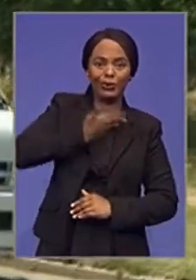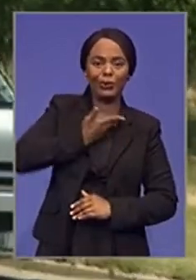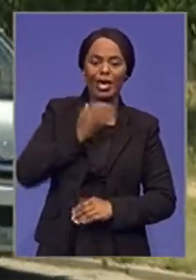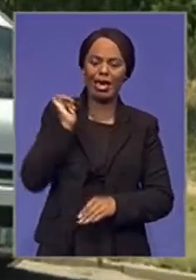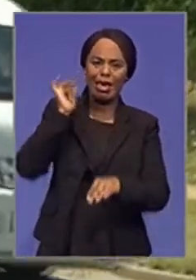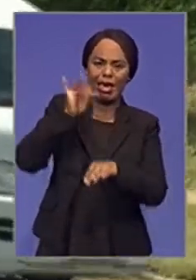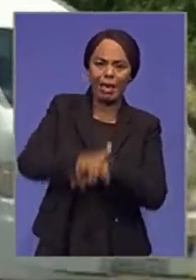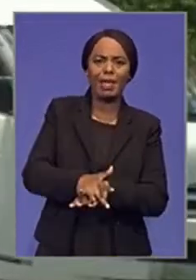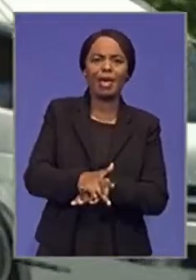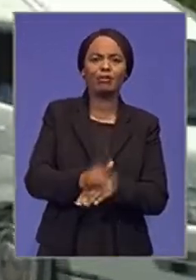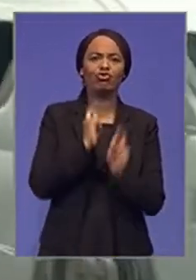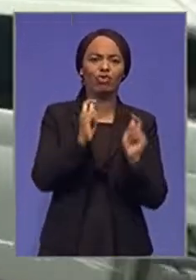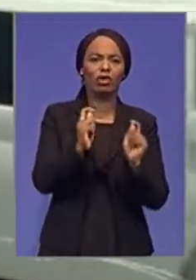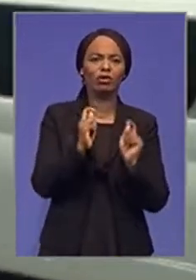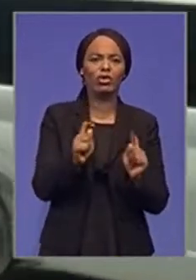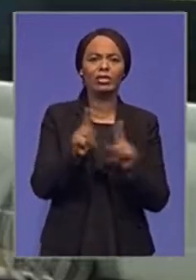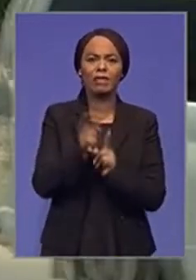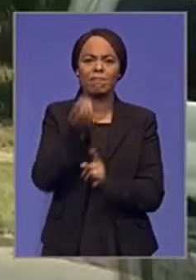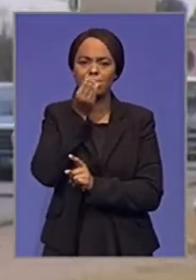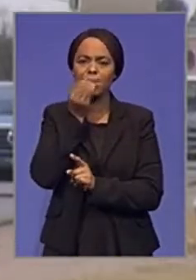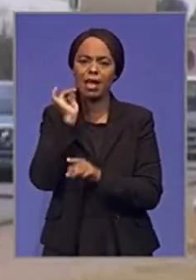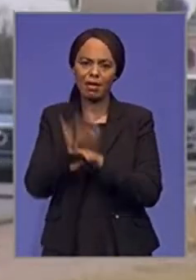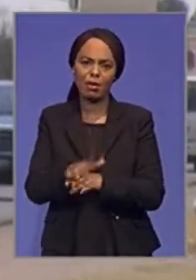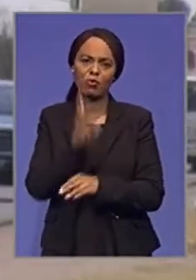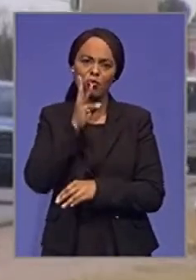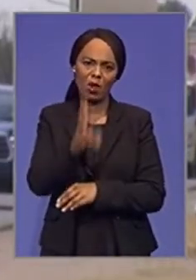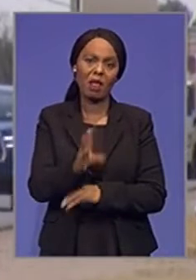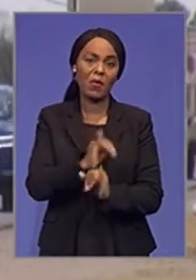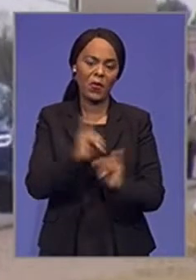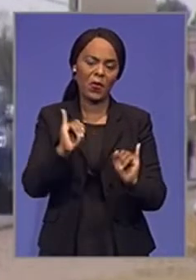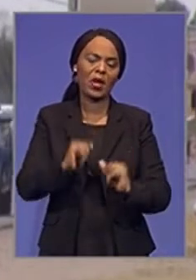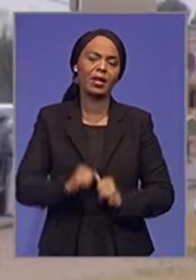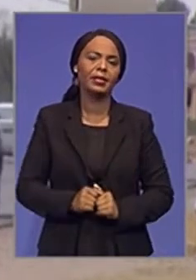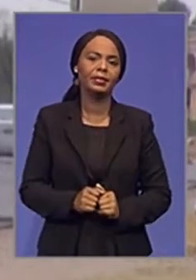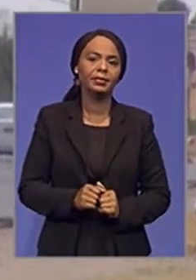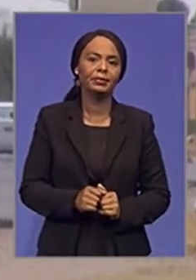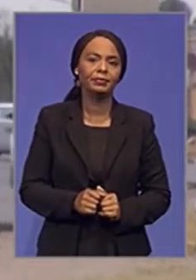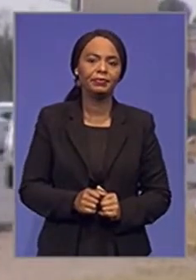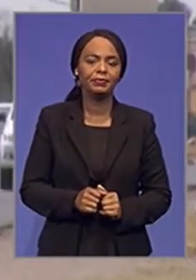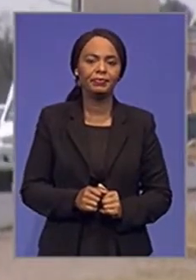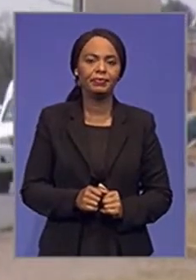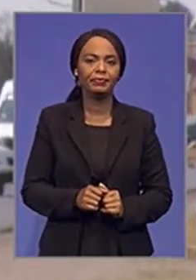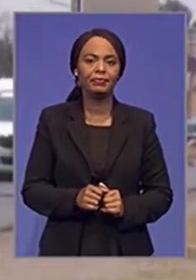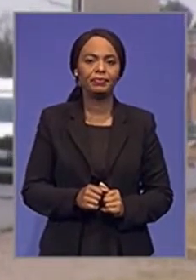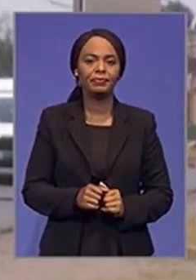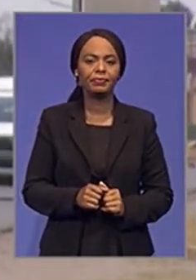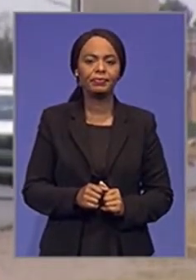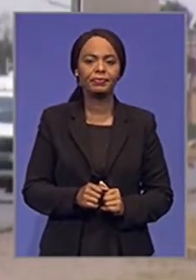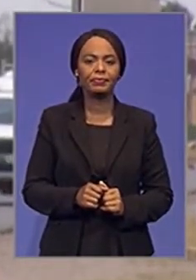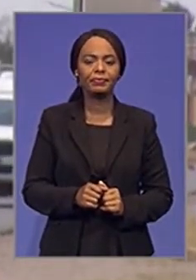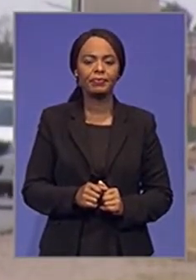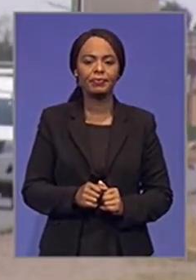ga dipalangwa tsa botlhe le dijo. Ke Mpho Lepedi wa dikgang tsa SABC mo Nomahikeng.